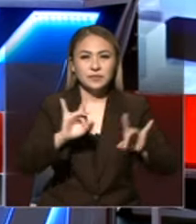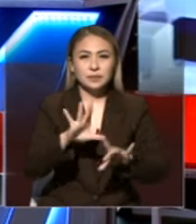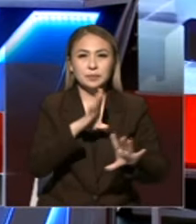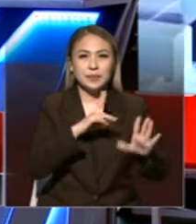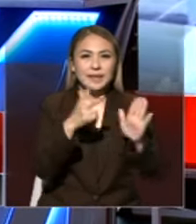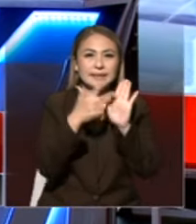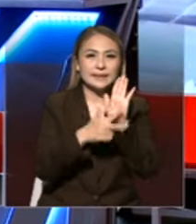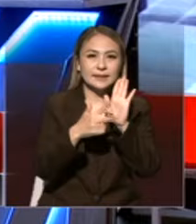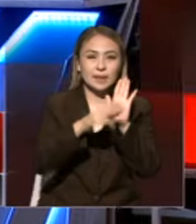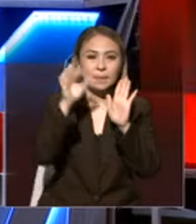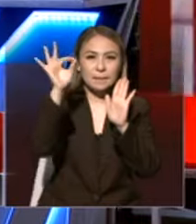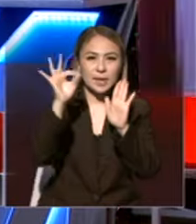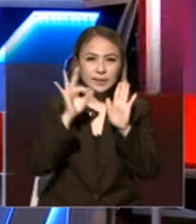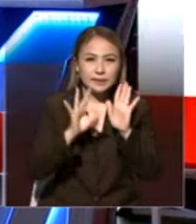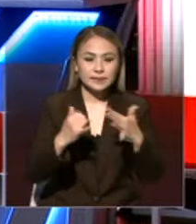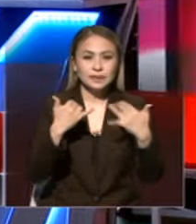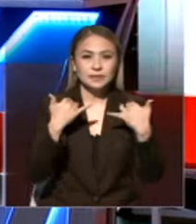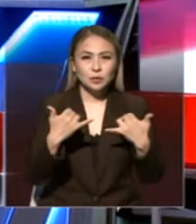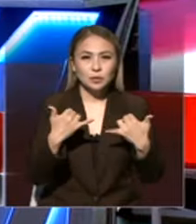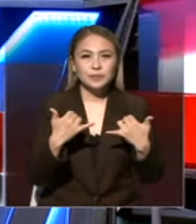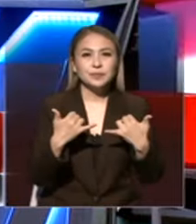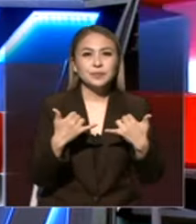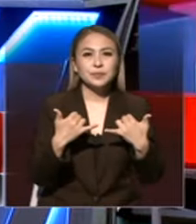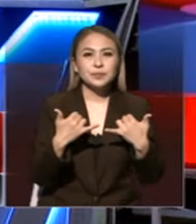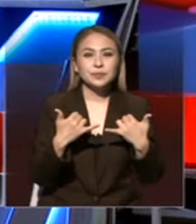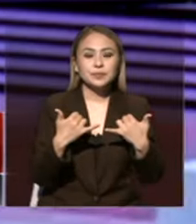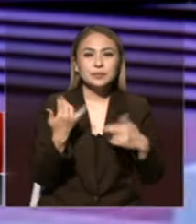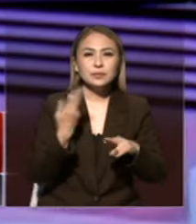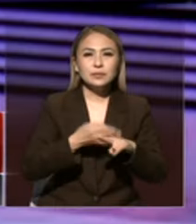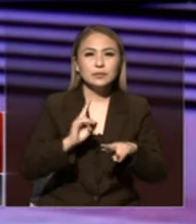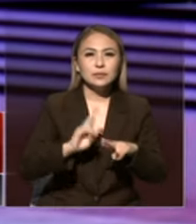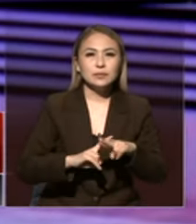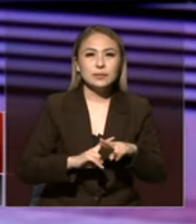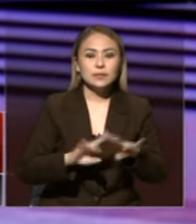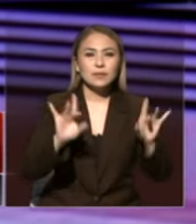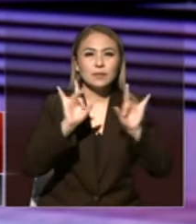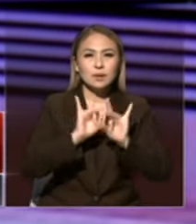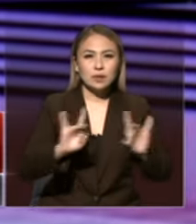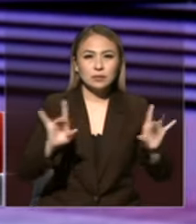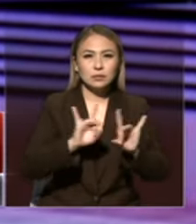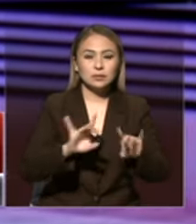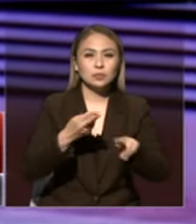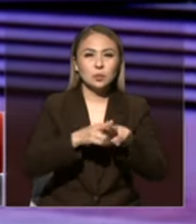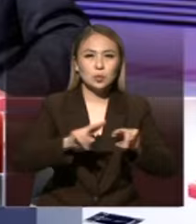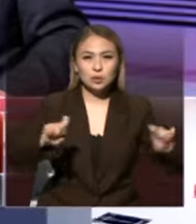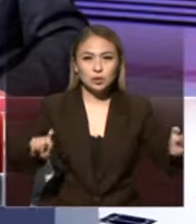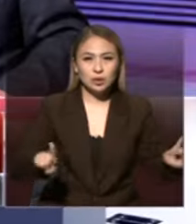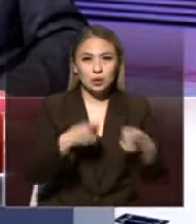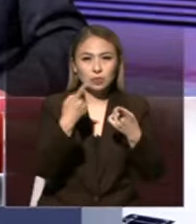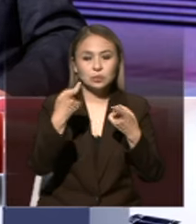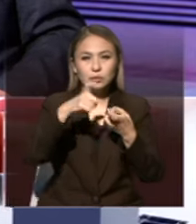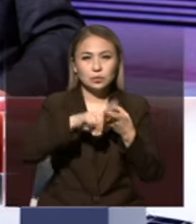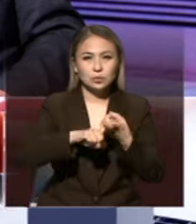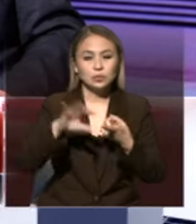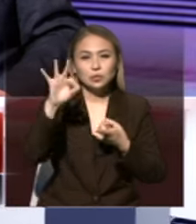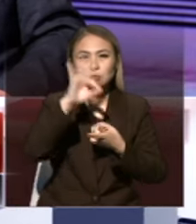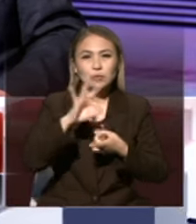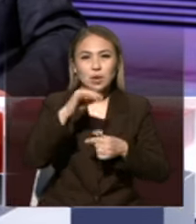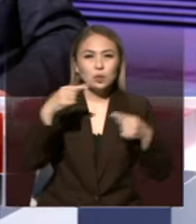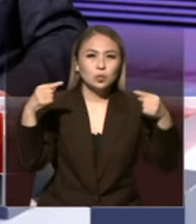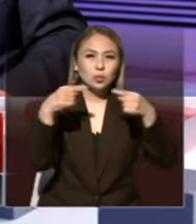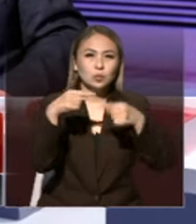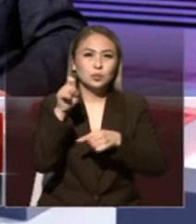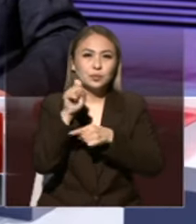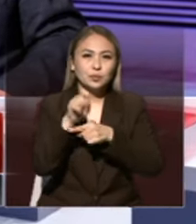деп. Енді бұл айтылу, соны жаңарту туралы ол кісі нақты тапсырма